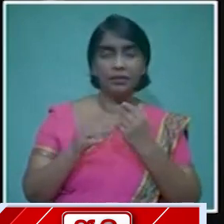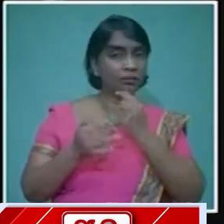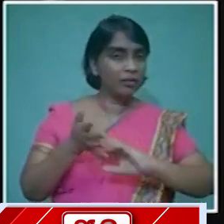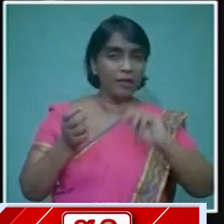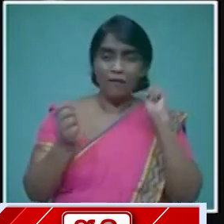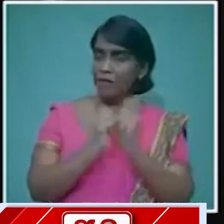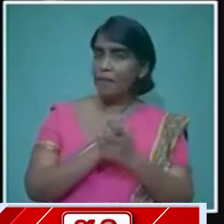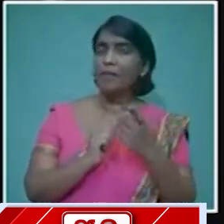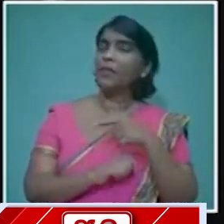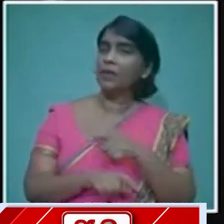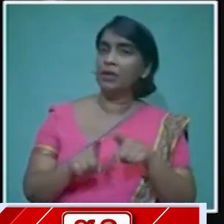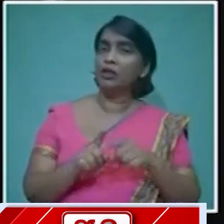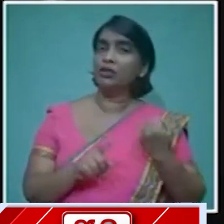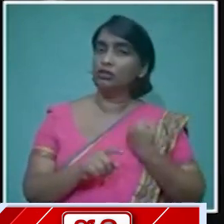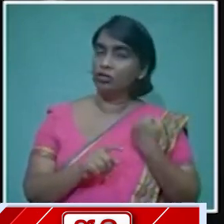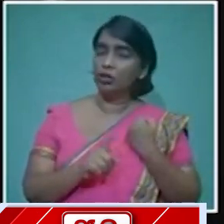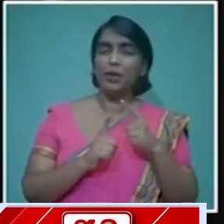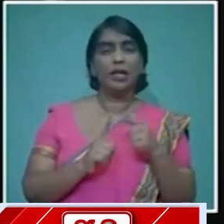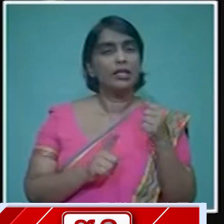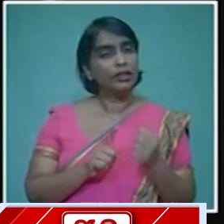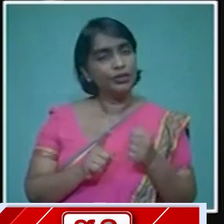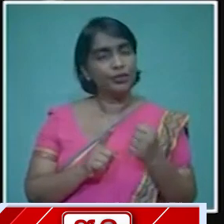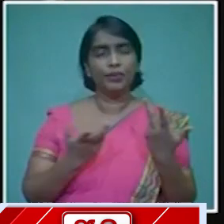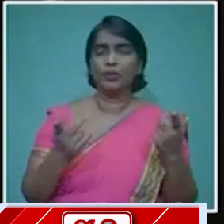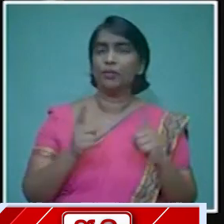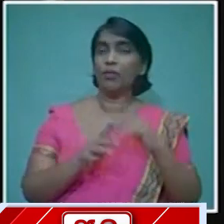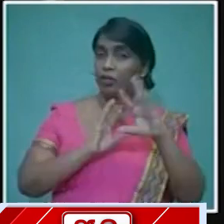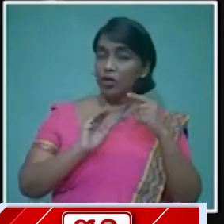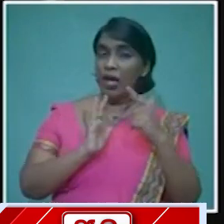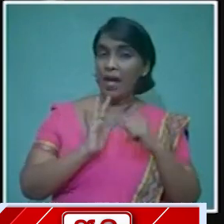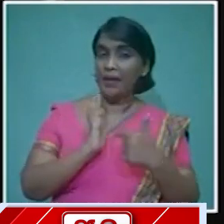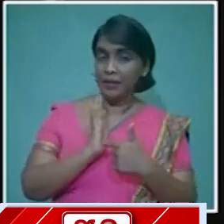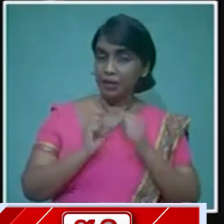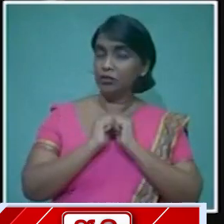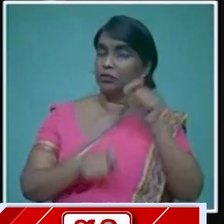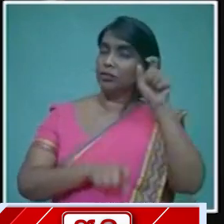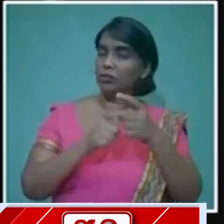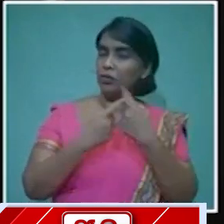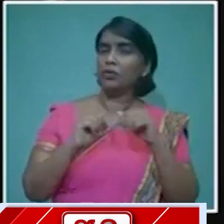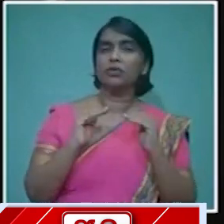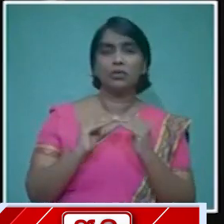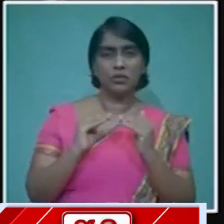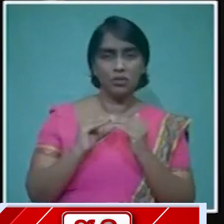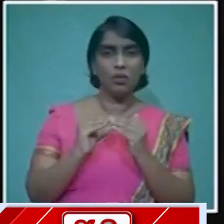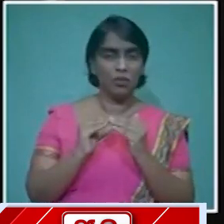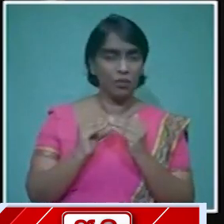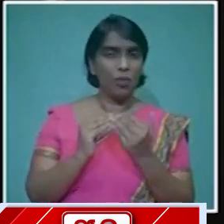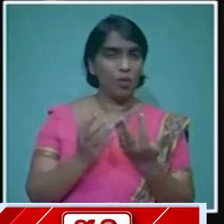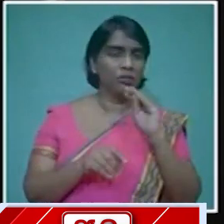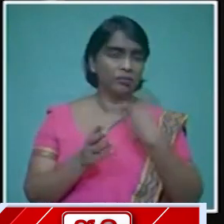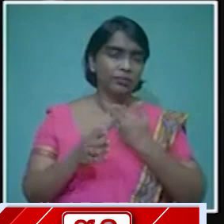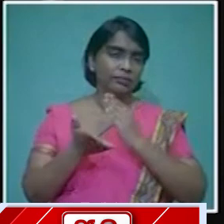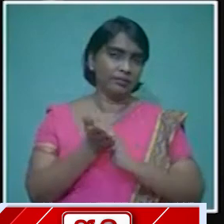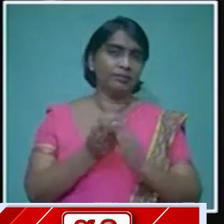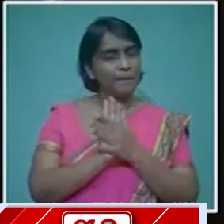කරන්න බැරි නම් මේක වෛද්‍යවරුන්ටත් ඉංජිනේරුවන්ටත් ඒ වගේම තොරතුරු තාක්ෂණ වෘත්තිකයන්ටත් එක හා සමානවම අවශ්‍යතාවය තියෙනවා නම් අපිට යම්